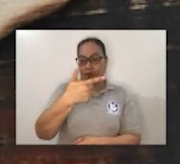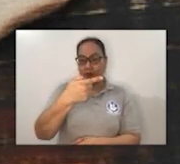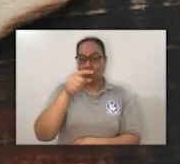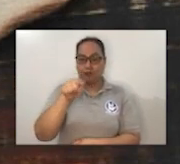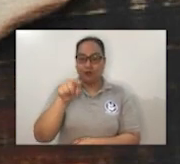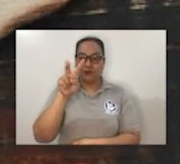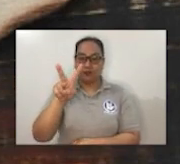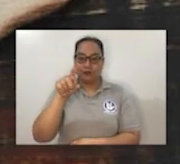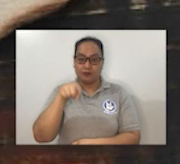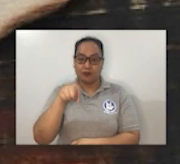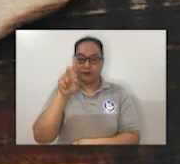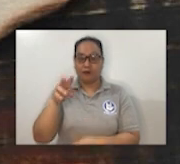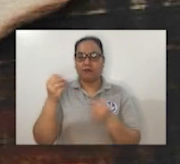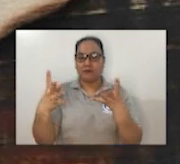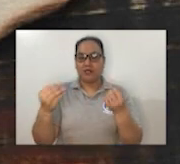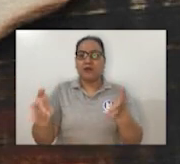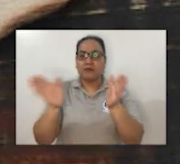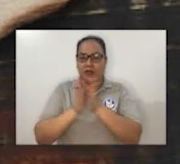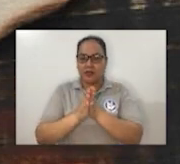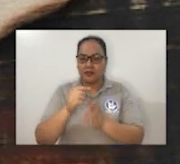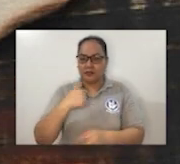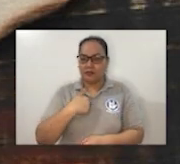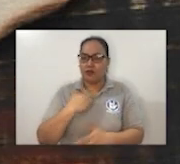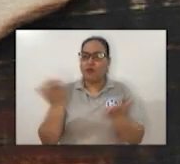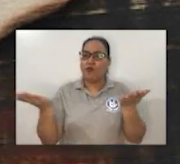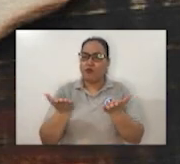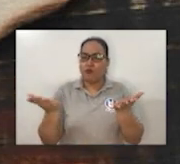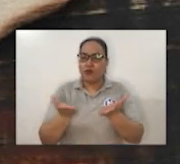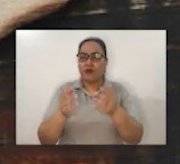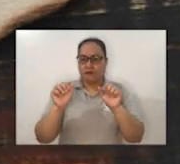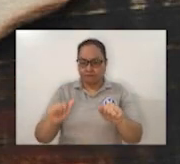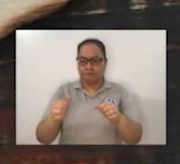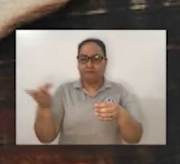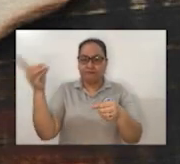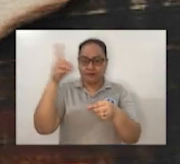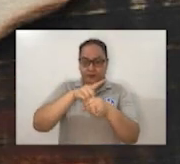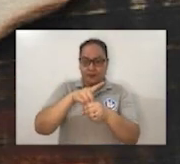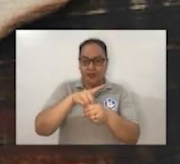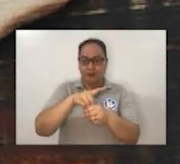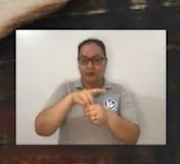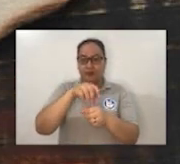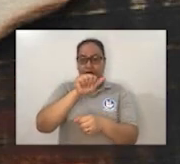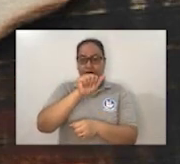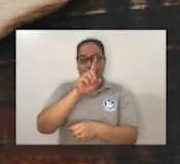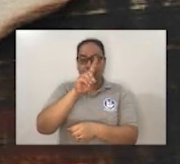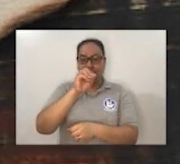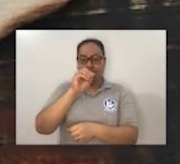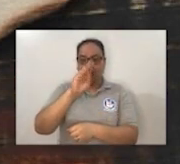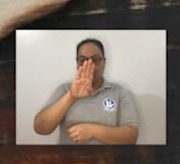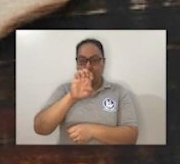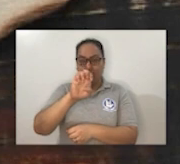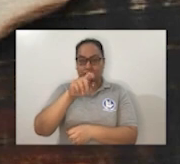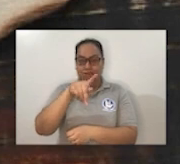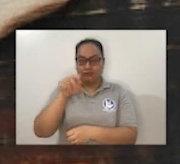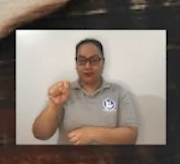21.2.2. Maraming nagtatanong sa akin kung saan pwedeng i-download ang Adobe Photoshop at kung libre ba